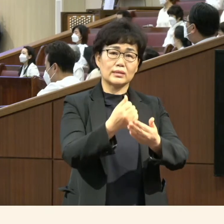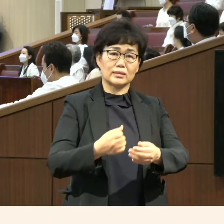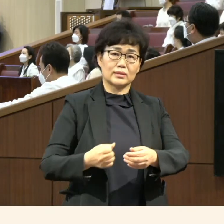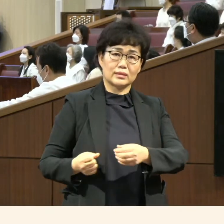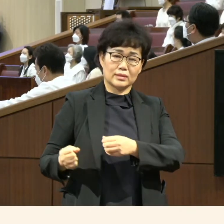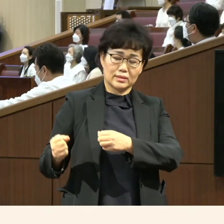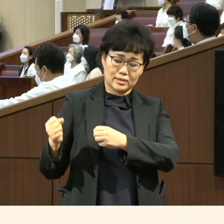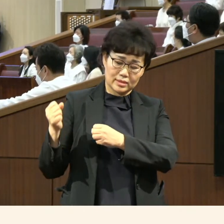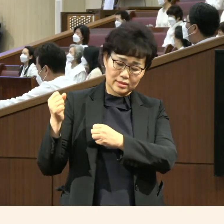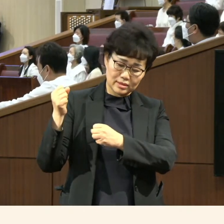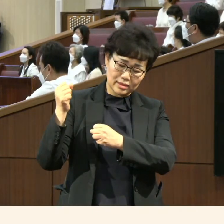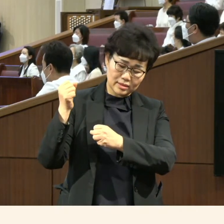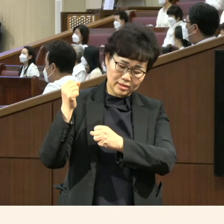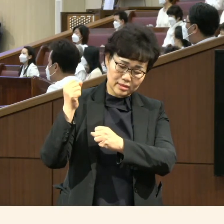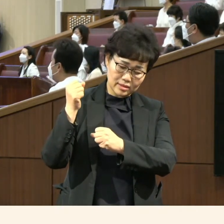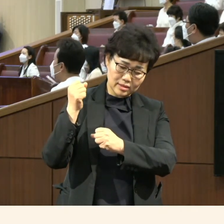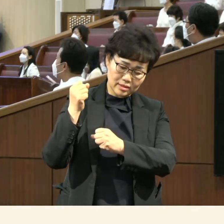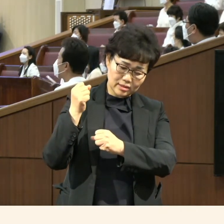죄를